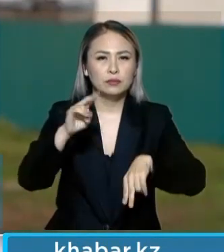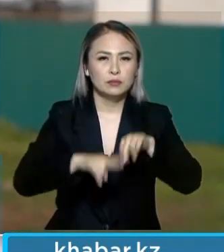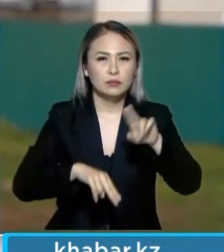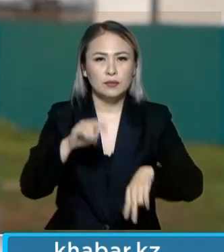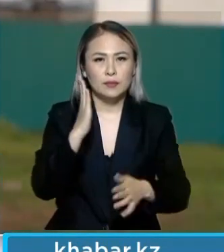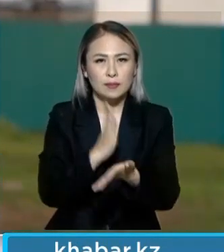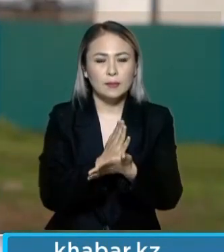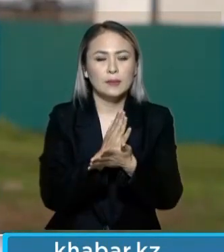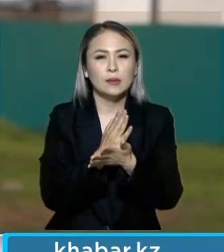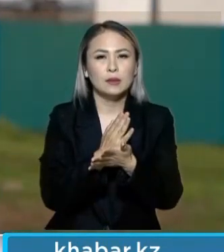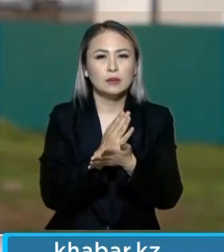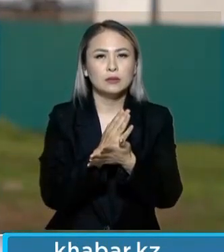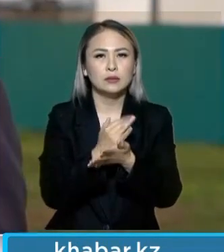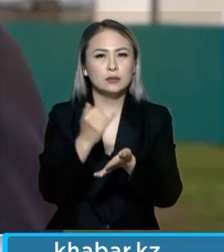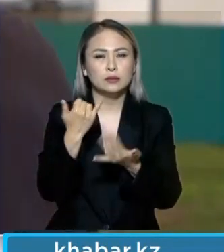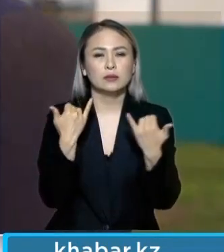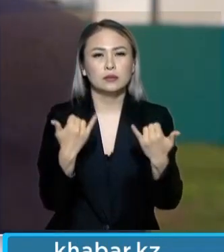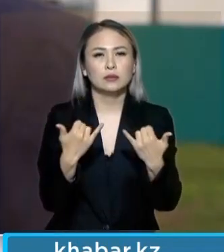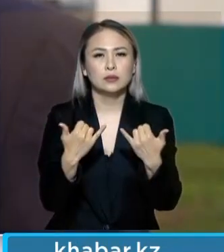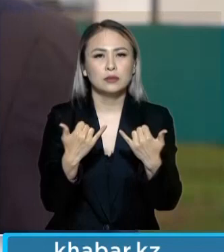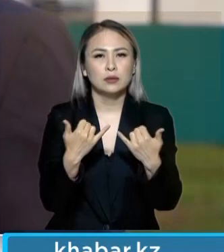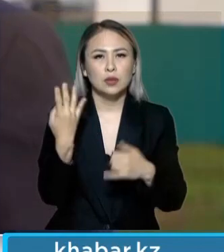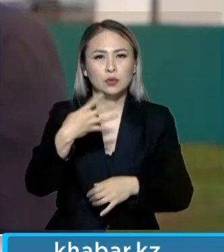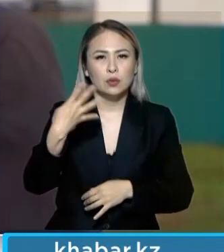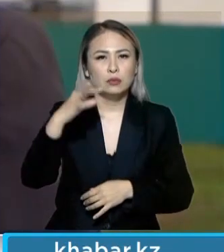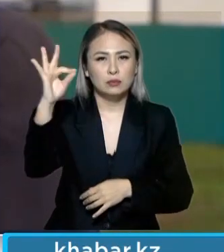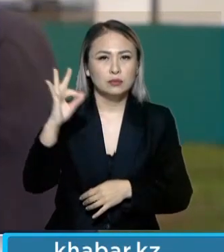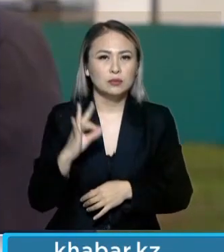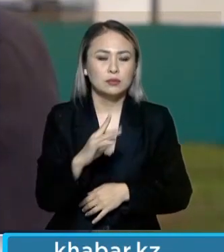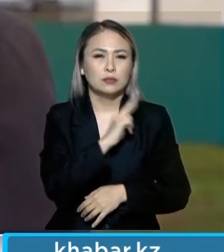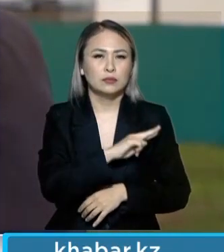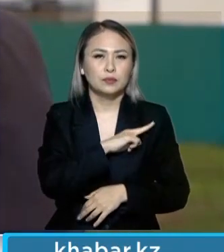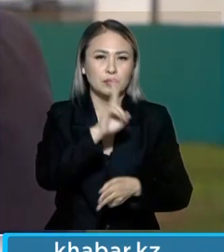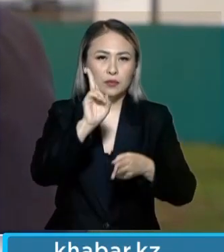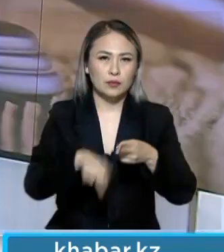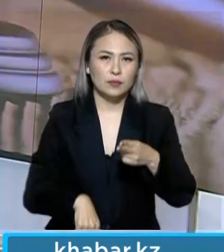Қазіргі таңда енді 40%-дай жұмыс аяқталды.